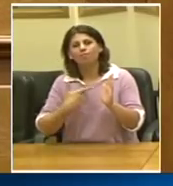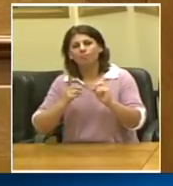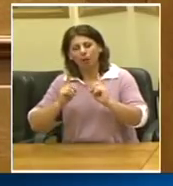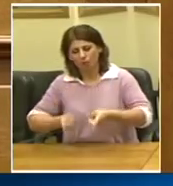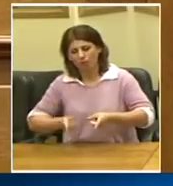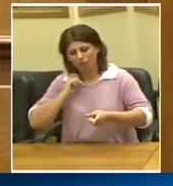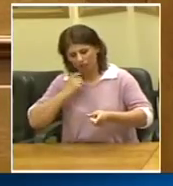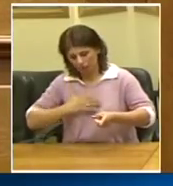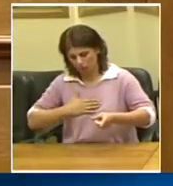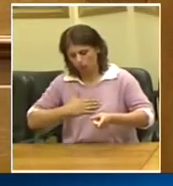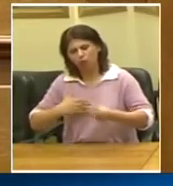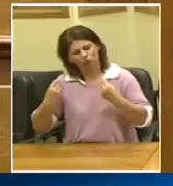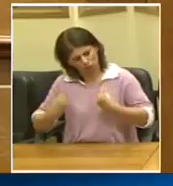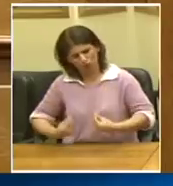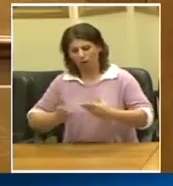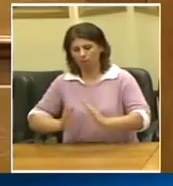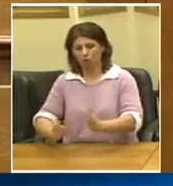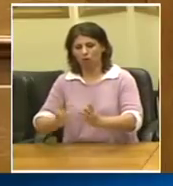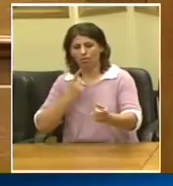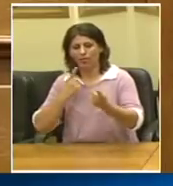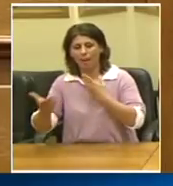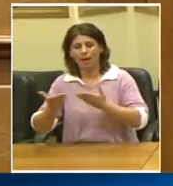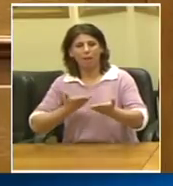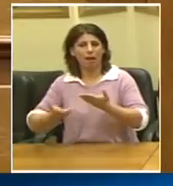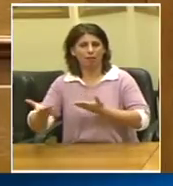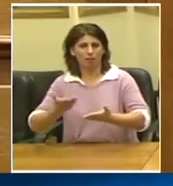πήγε καλά στη διαπραγμάτευση